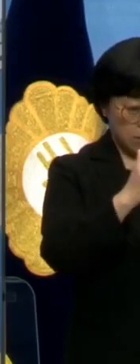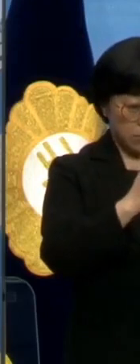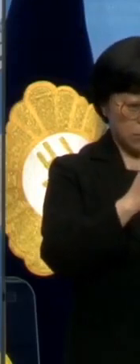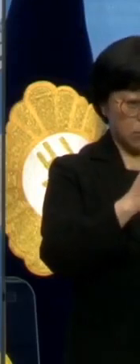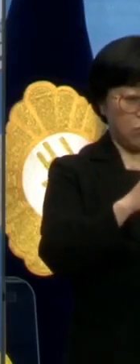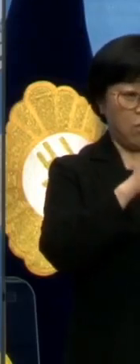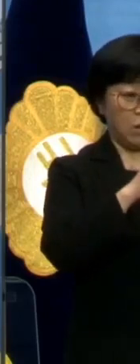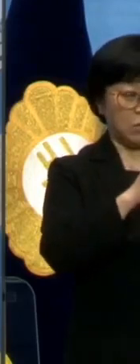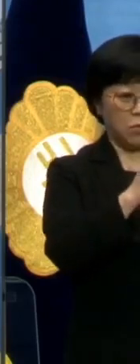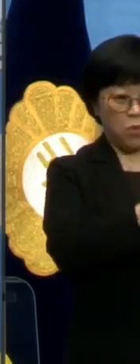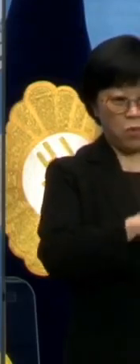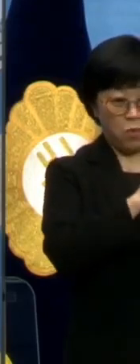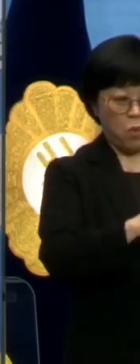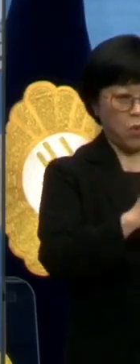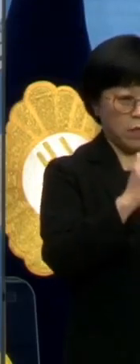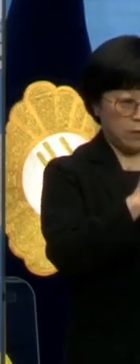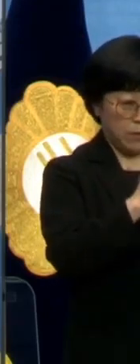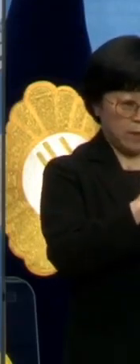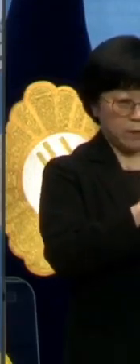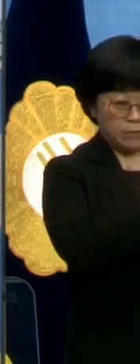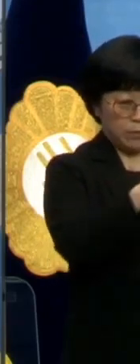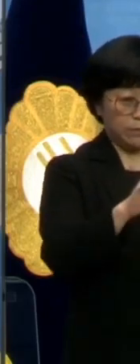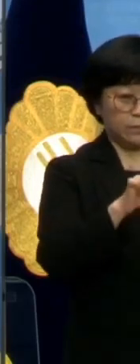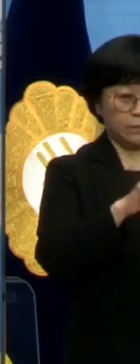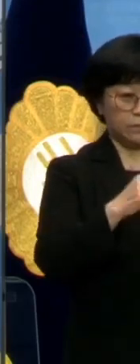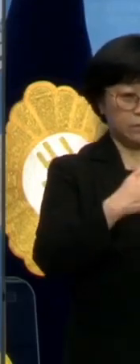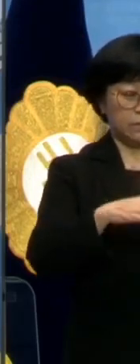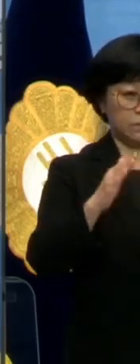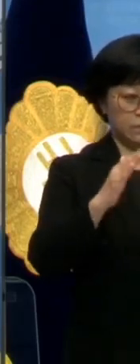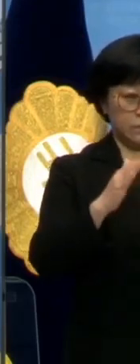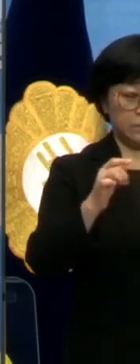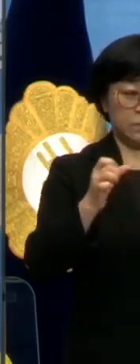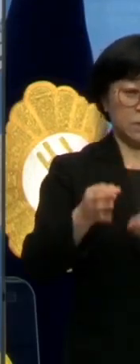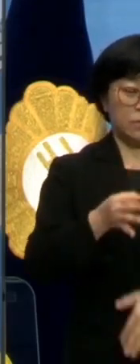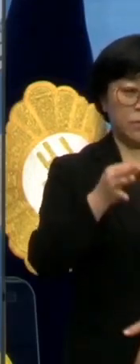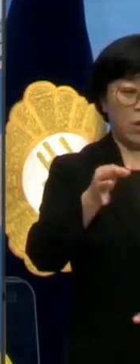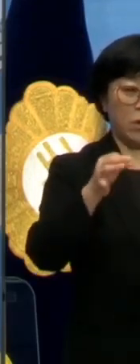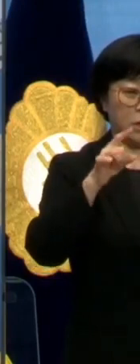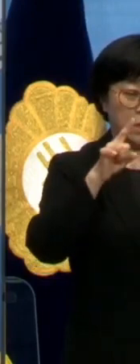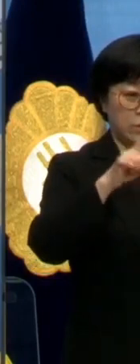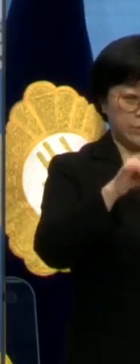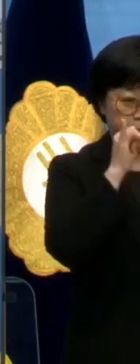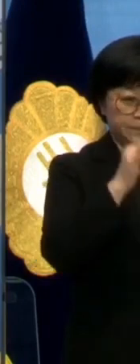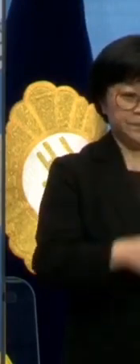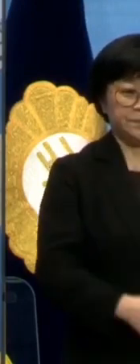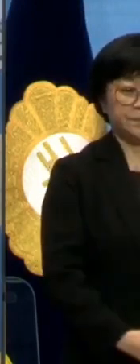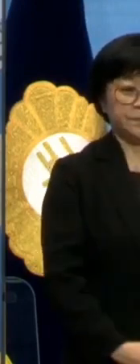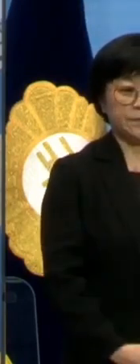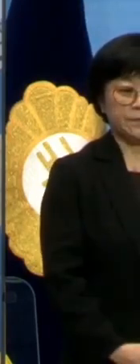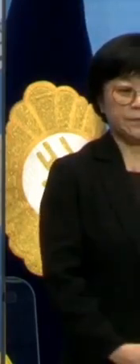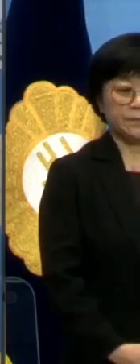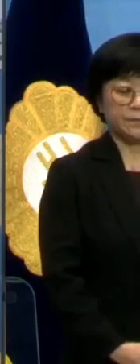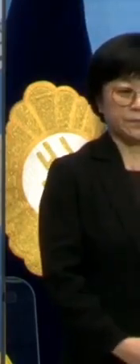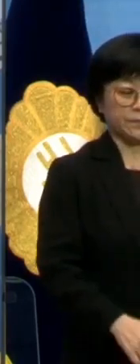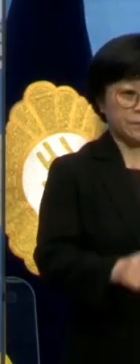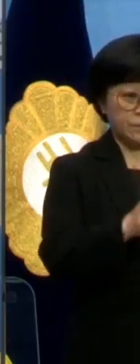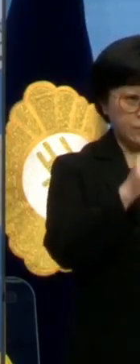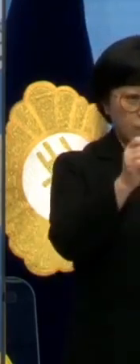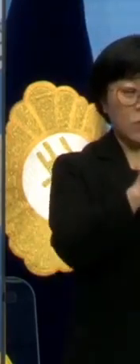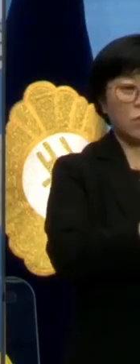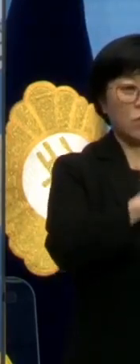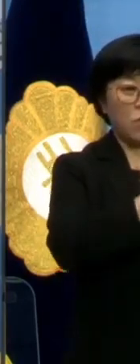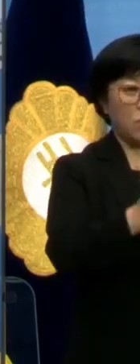기둥인 공공임대주택 확대와 주거급여 대폭 확대를 주장해 왔습니다. 우리나라 장기